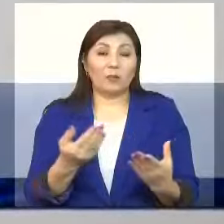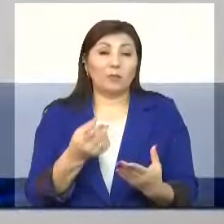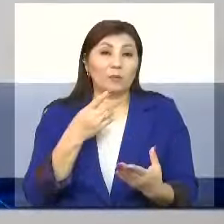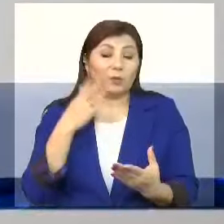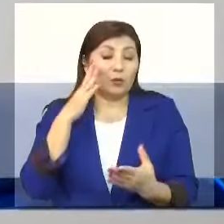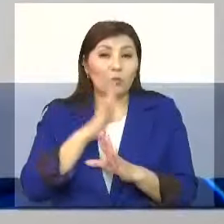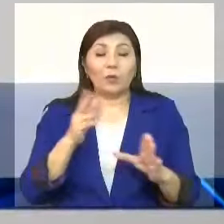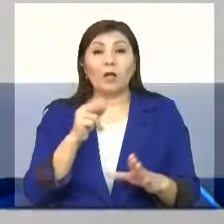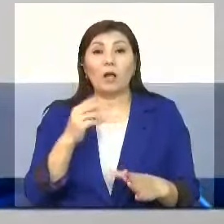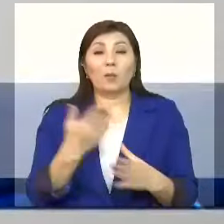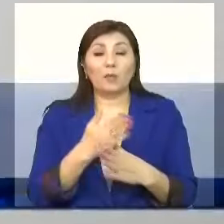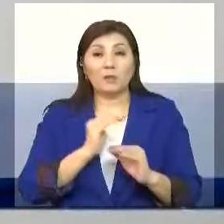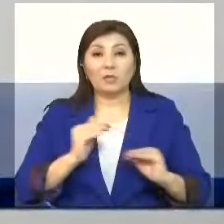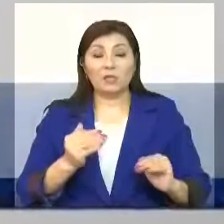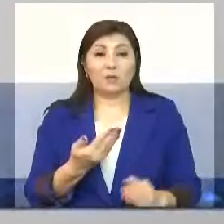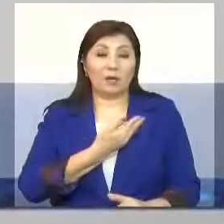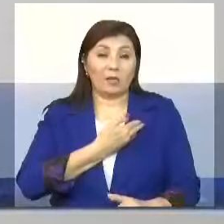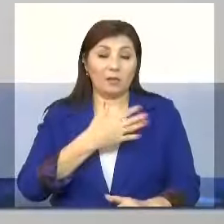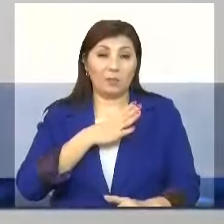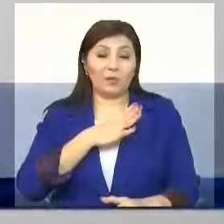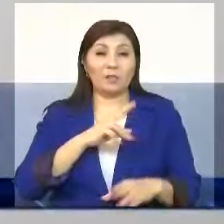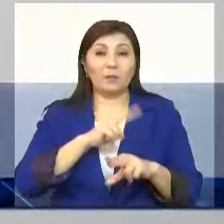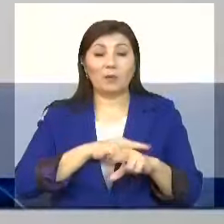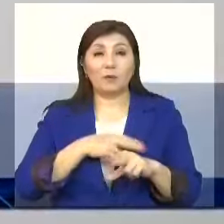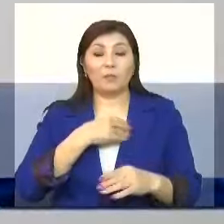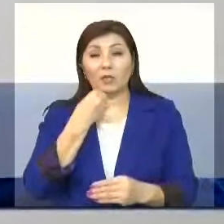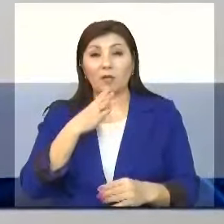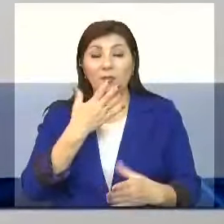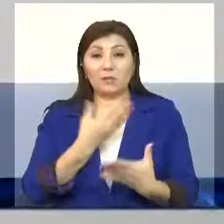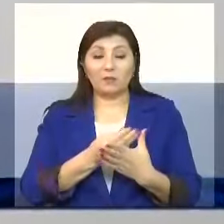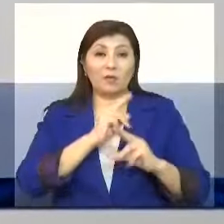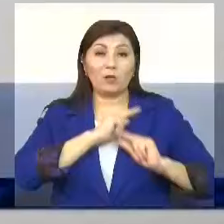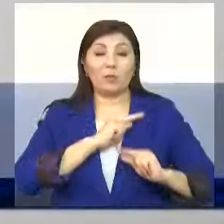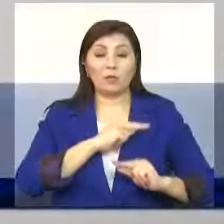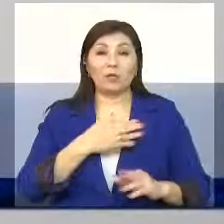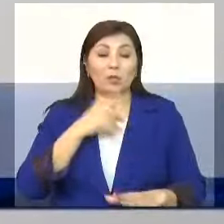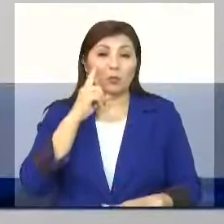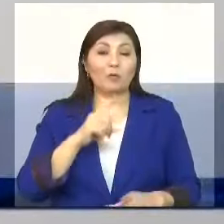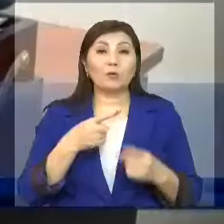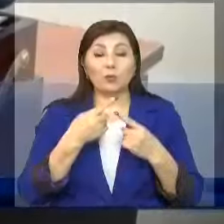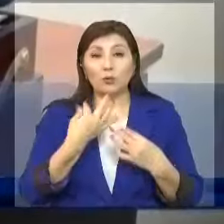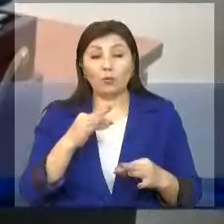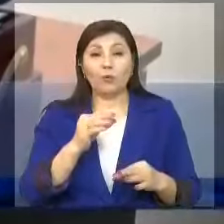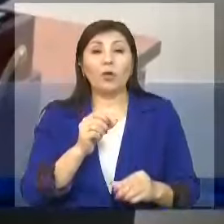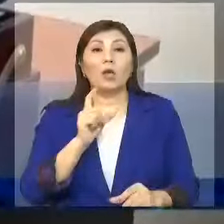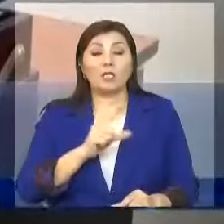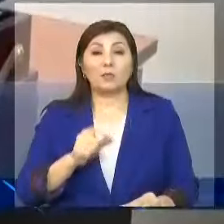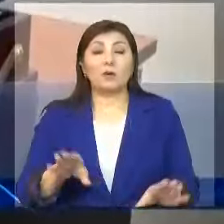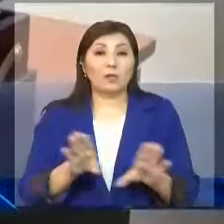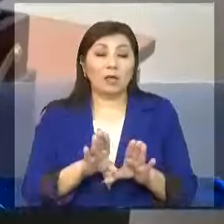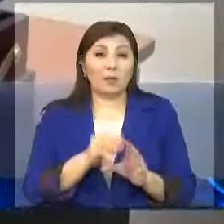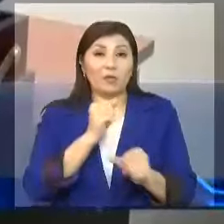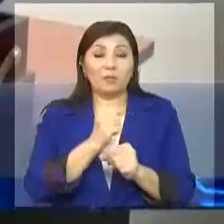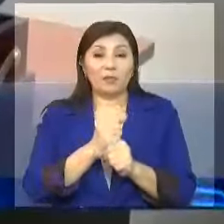Я с детства хотел быть полицейским. Мне нравится моя работа. И думаю, что на моем месте любой полицейский поступил бы так же. Получение медали